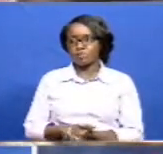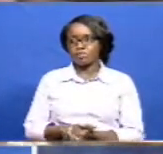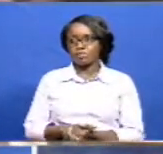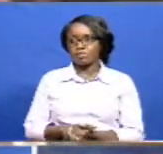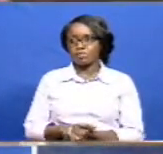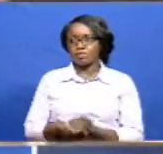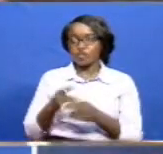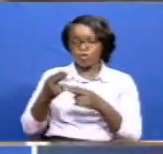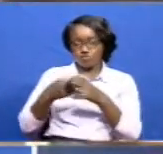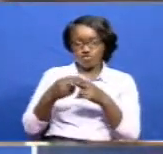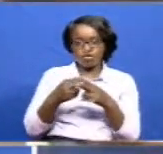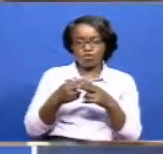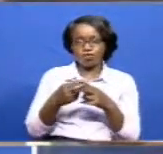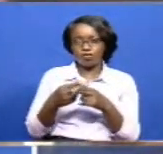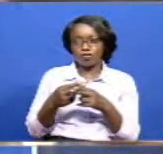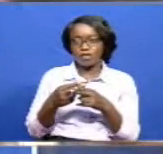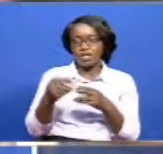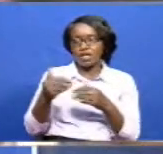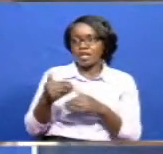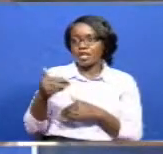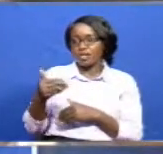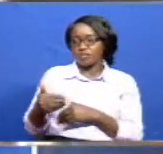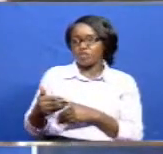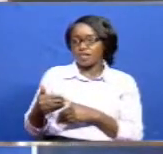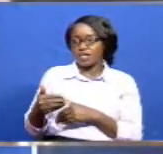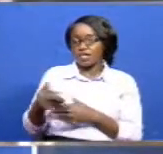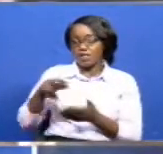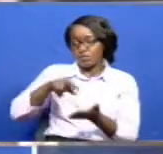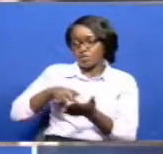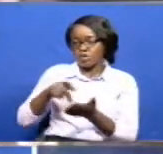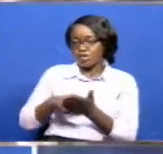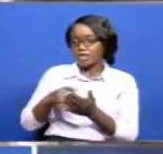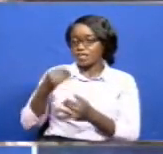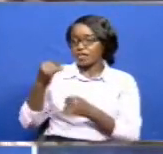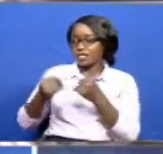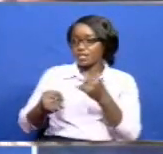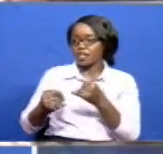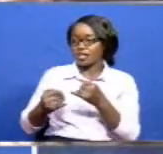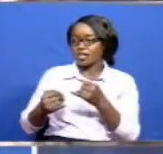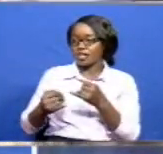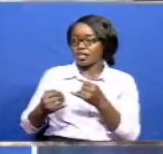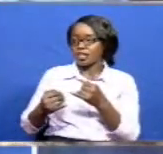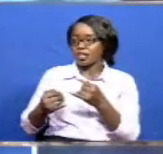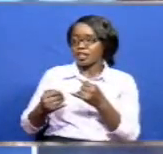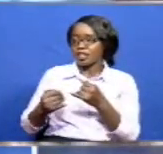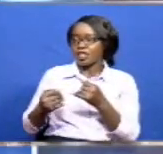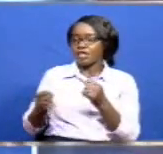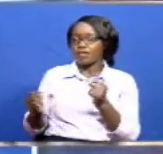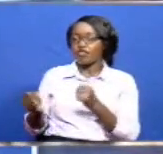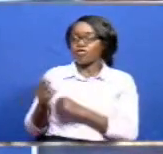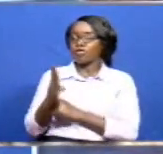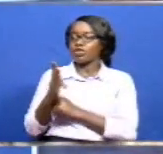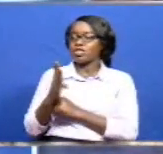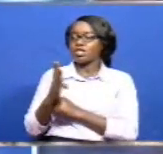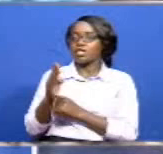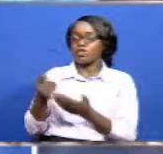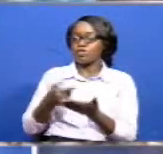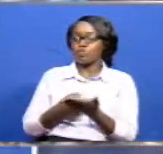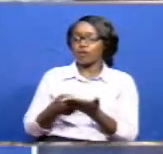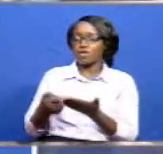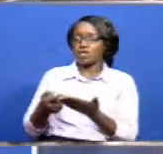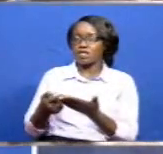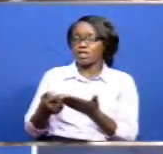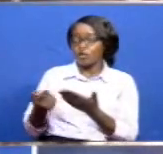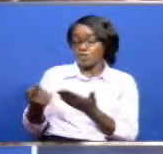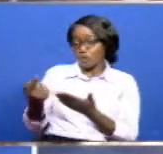Hivi karibuni, baada ya huu mradi kukamilika, tumeambiwa ni wiki 14. Sisi tungependa kuja